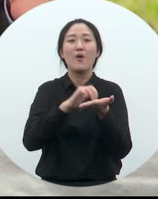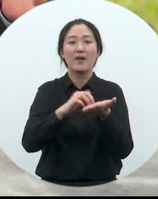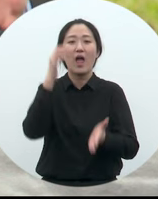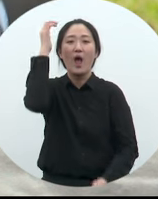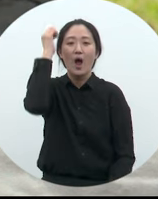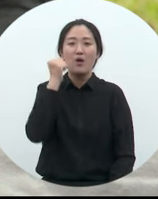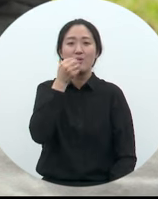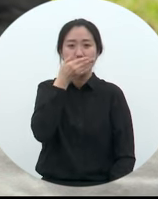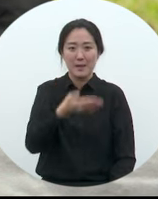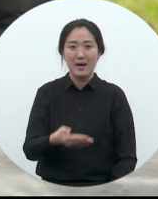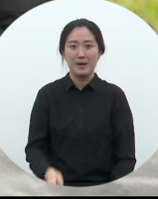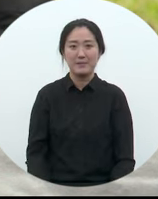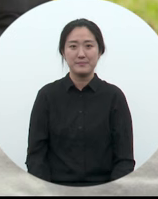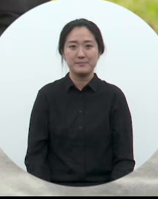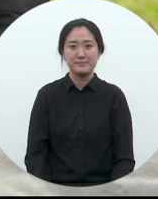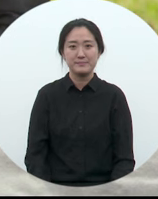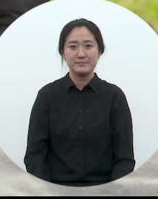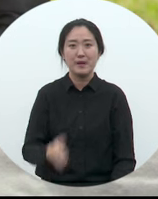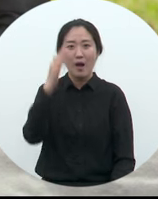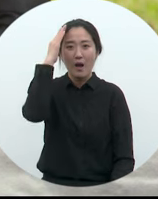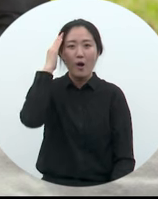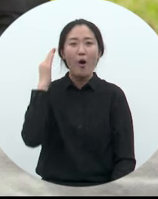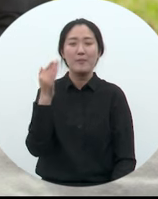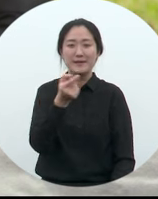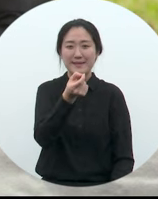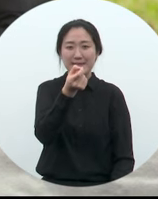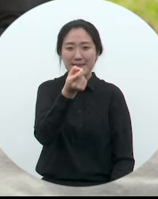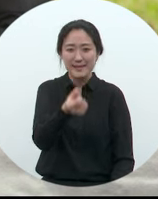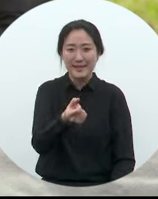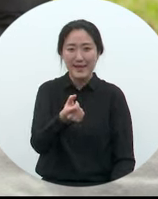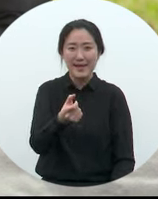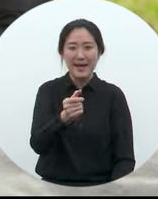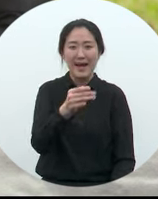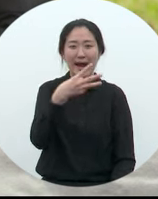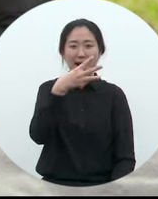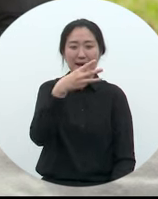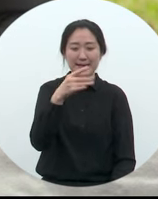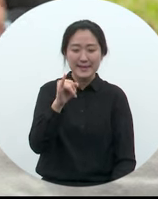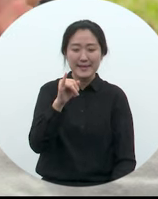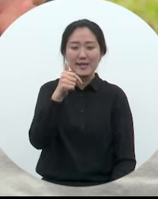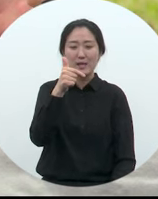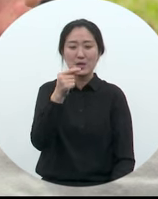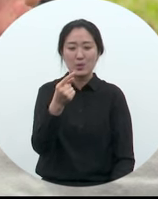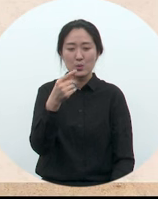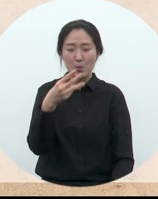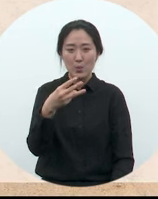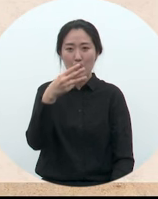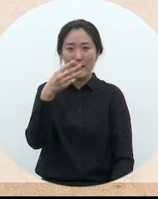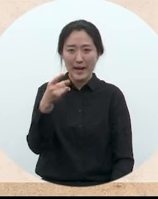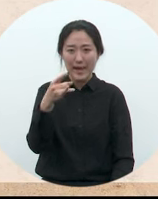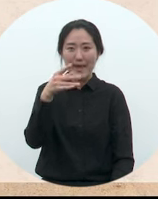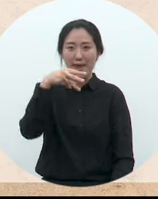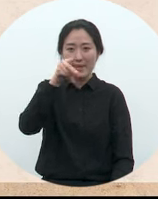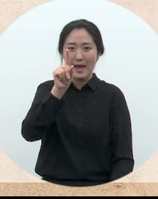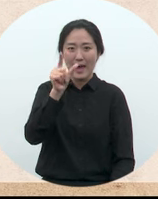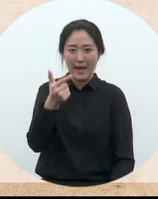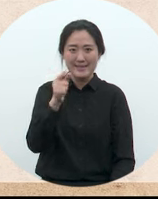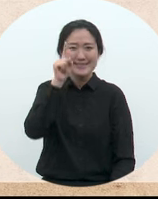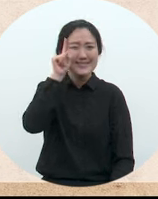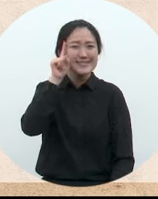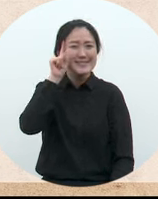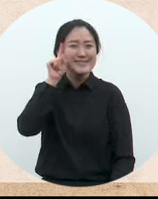암기할 수 있다라고 기록이 있을 정도입니다. 이 검은 깨에는 리놀렌산 성분들이 많이 들어있기